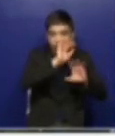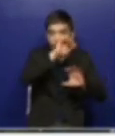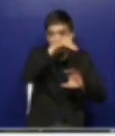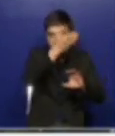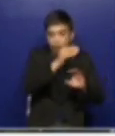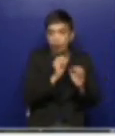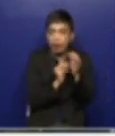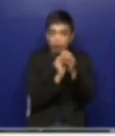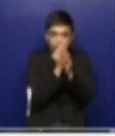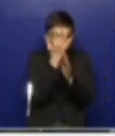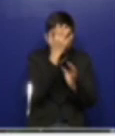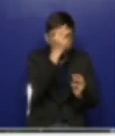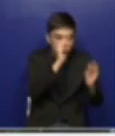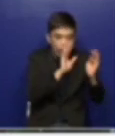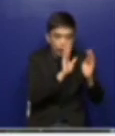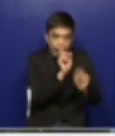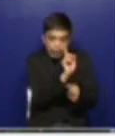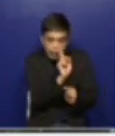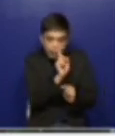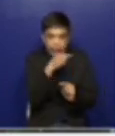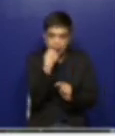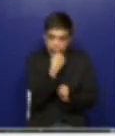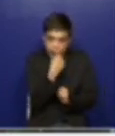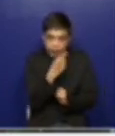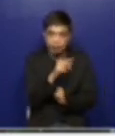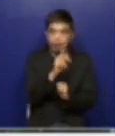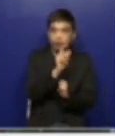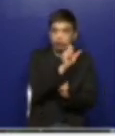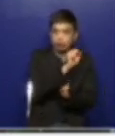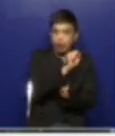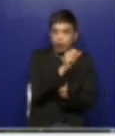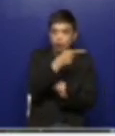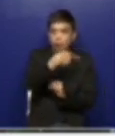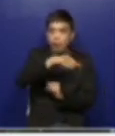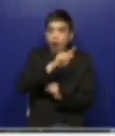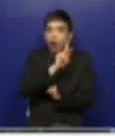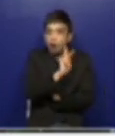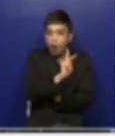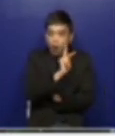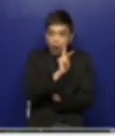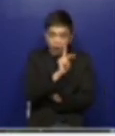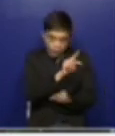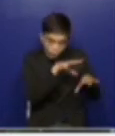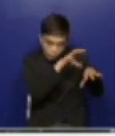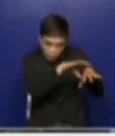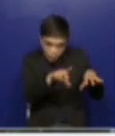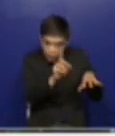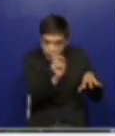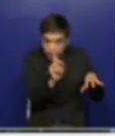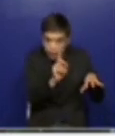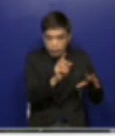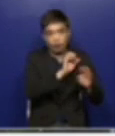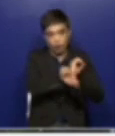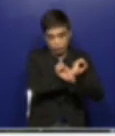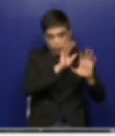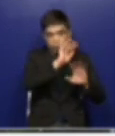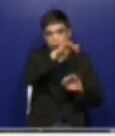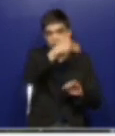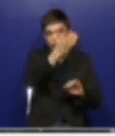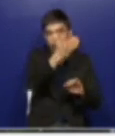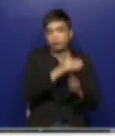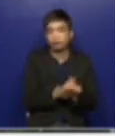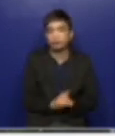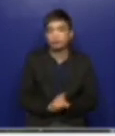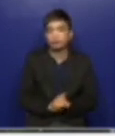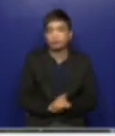ที่ใดเป็นที่สปก.เป็นต้นขจัดความทับซ้อนระหว่างหน่วยงานให้เสร็จสิ้นโดยเร็วและในก